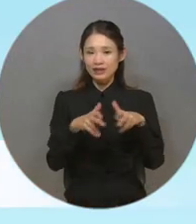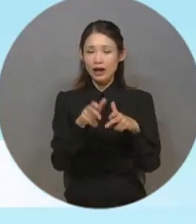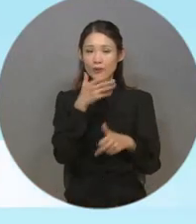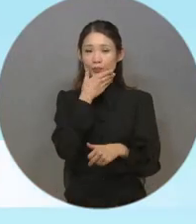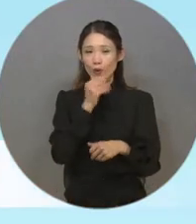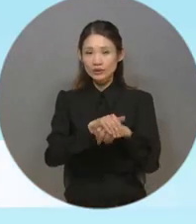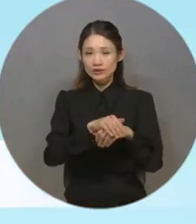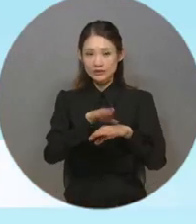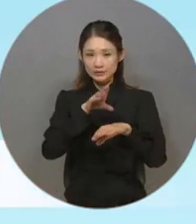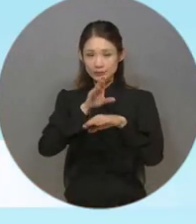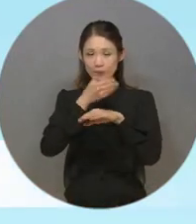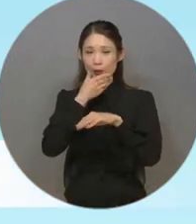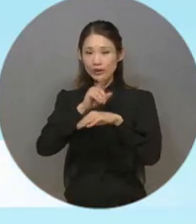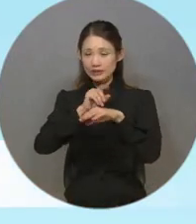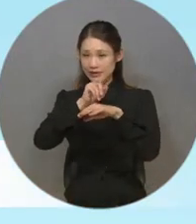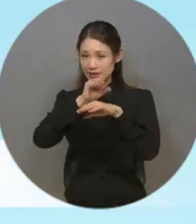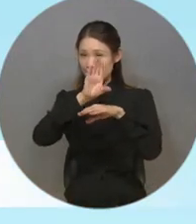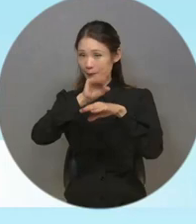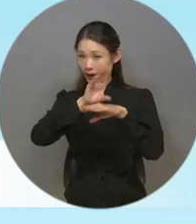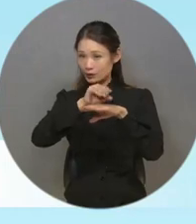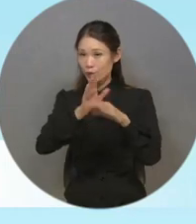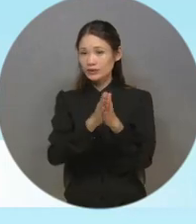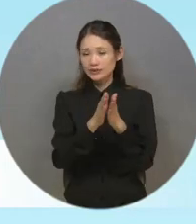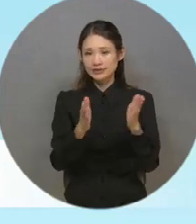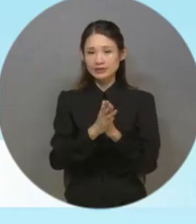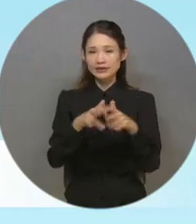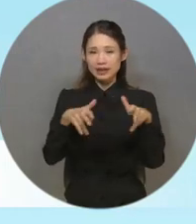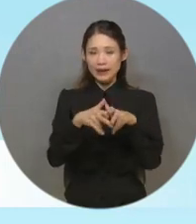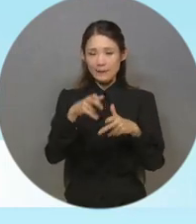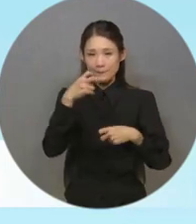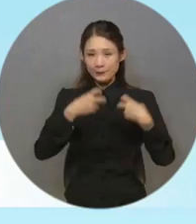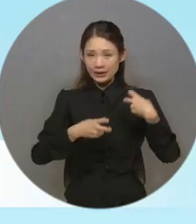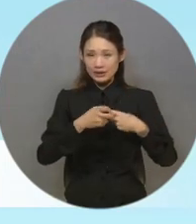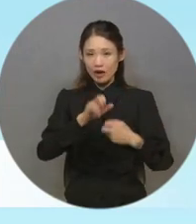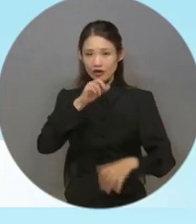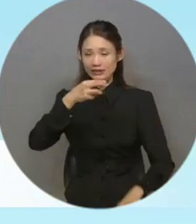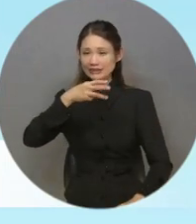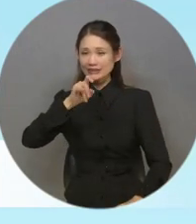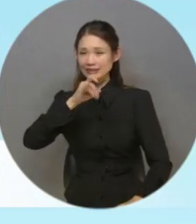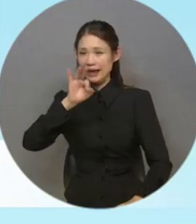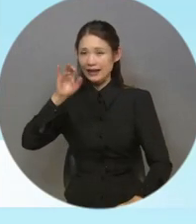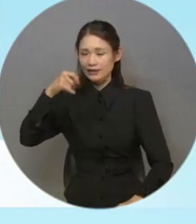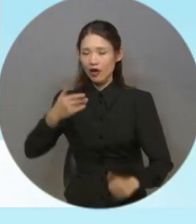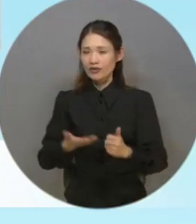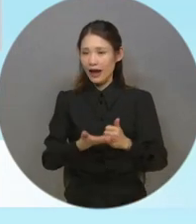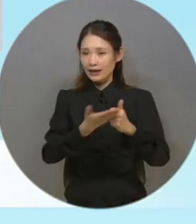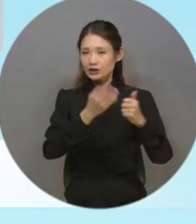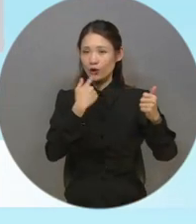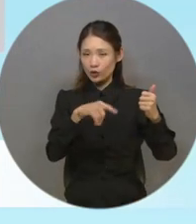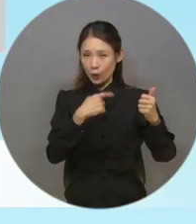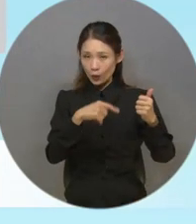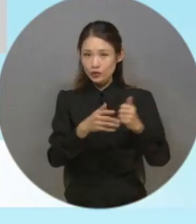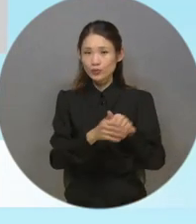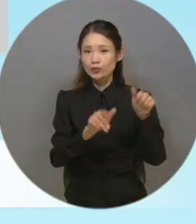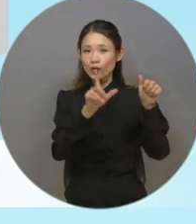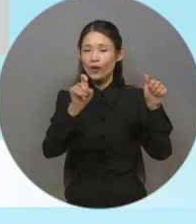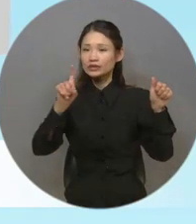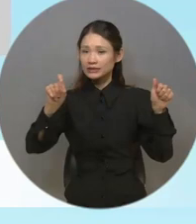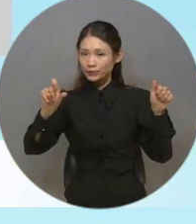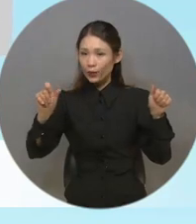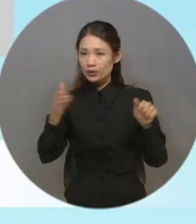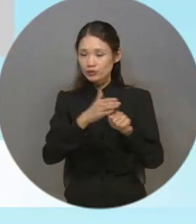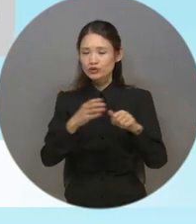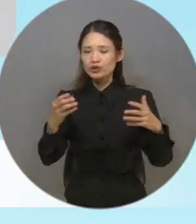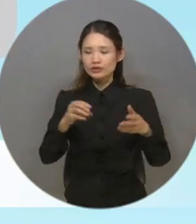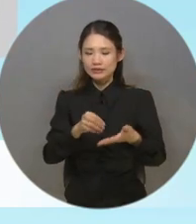장애인복지 채널 복지tv가 시작하는 장애인 미디어 크리에이터 양성교육 지난 15일부터 참여자 모집을